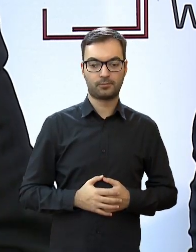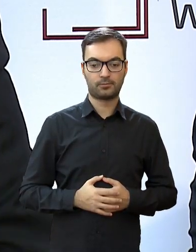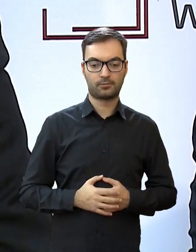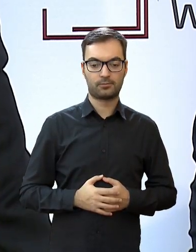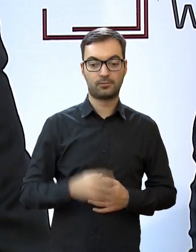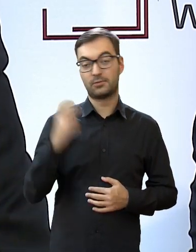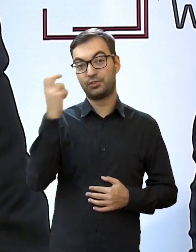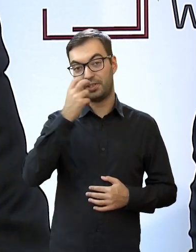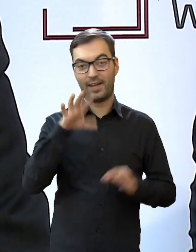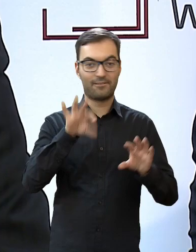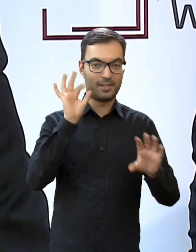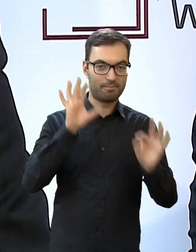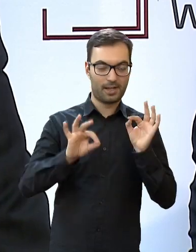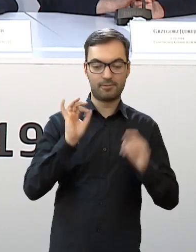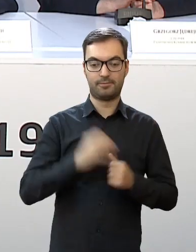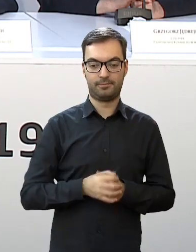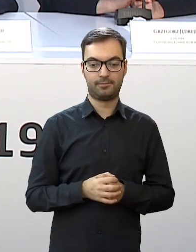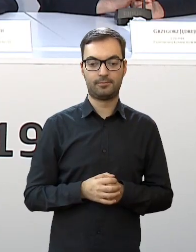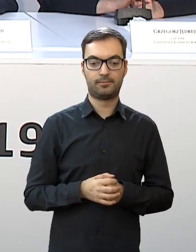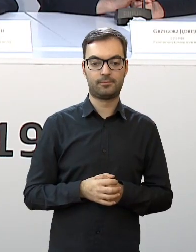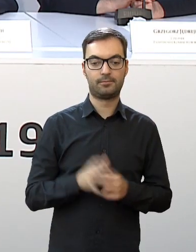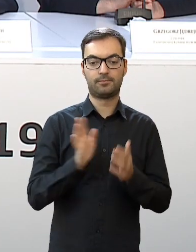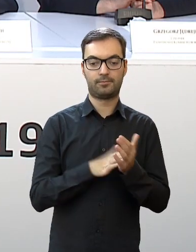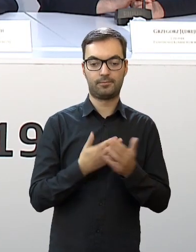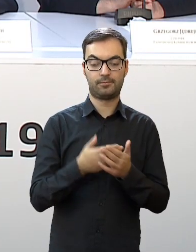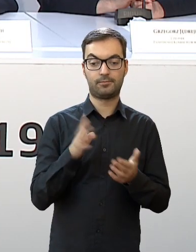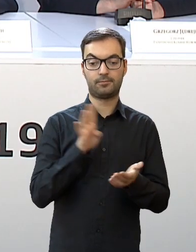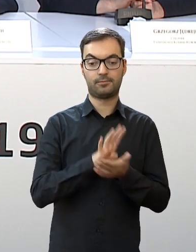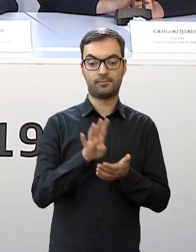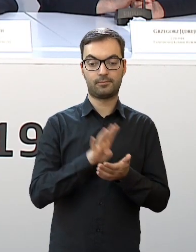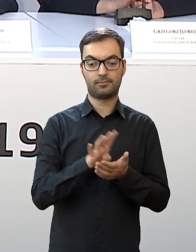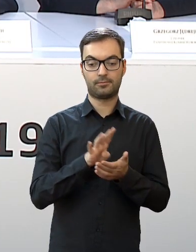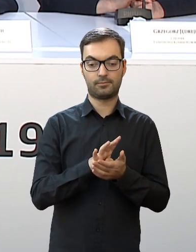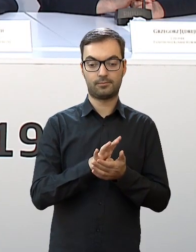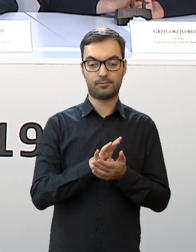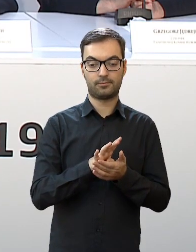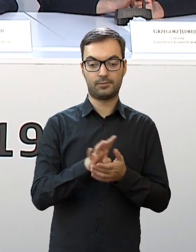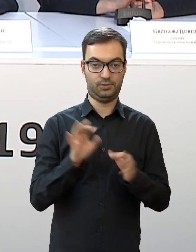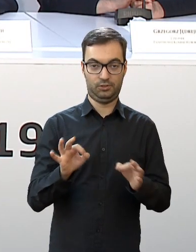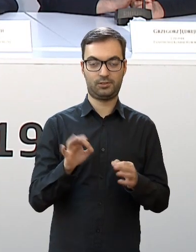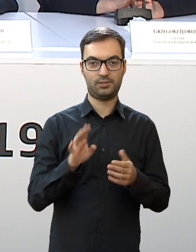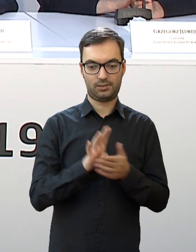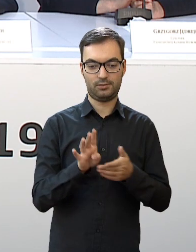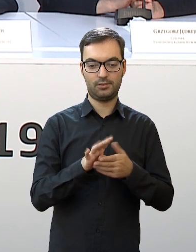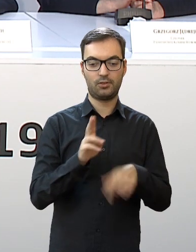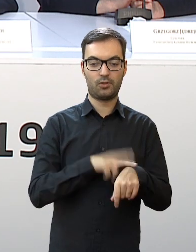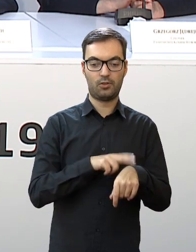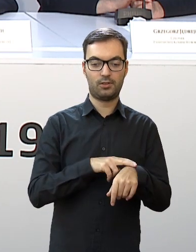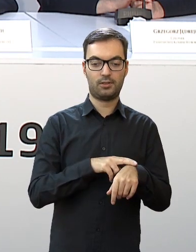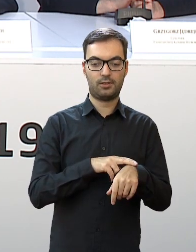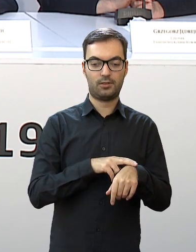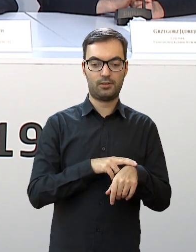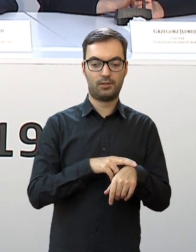ciekawszych zdarzeń, to na przykład 14, to już będzie dzień dzisiejszy, o godzinie 0